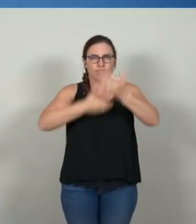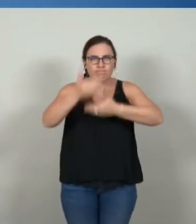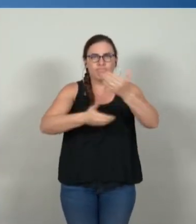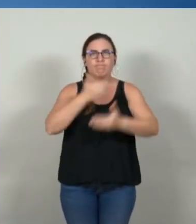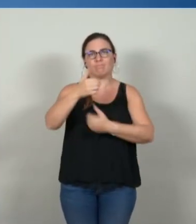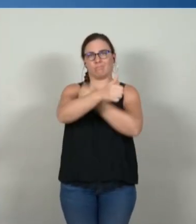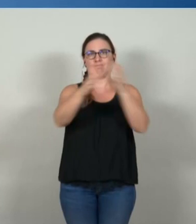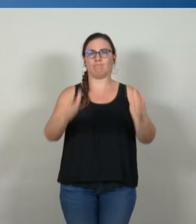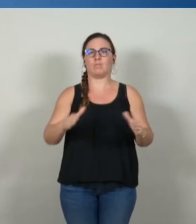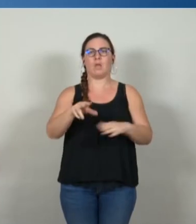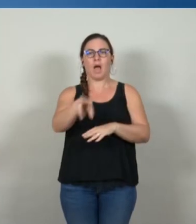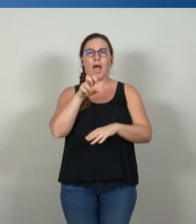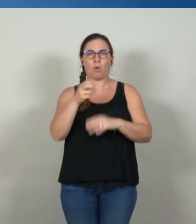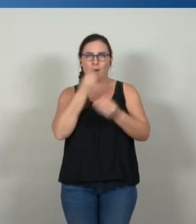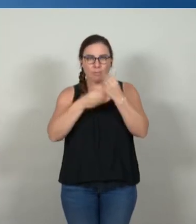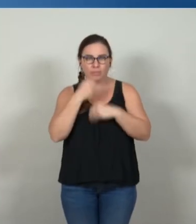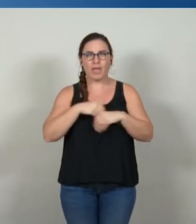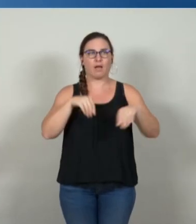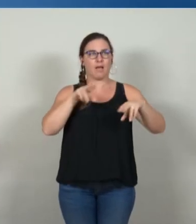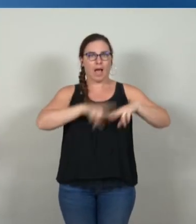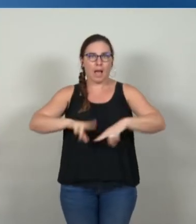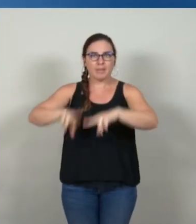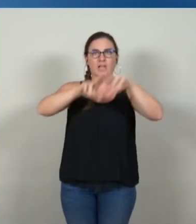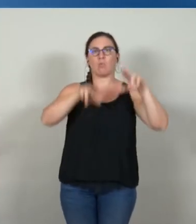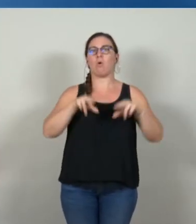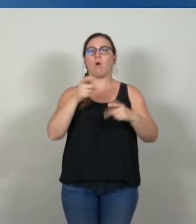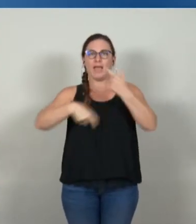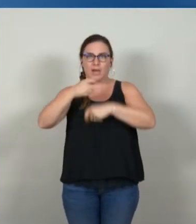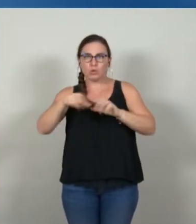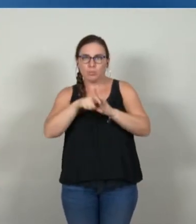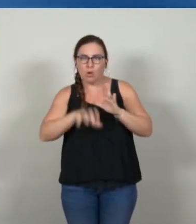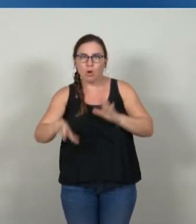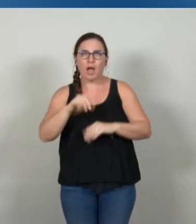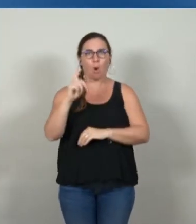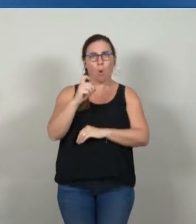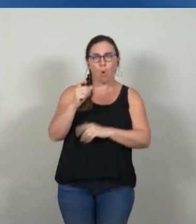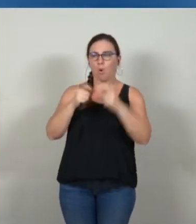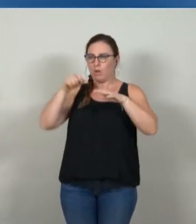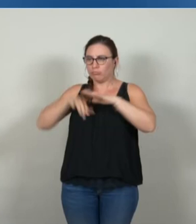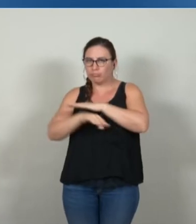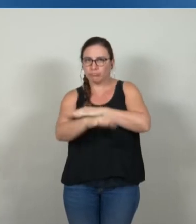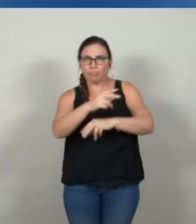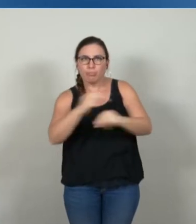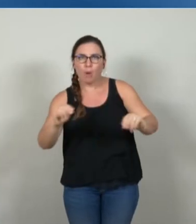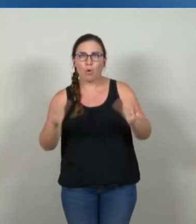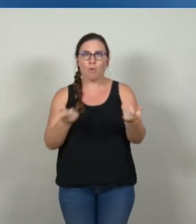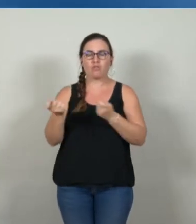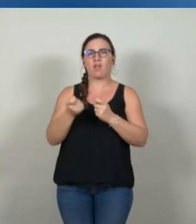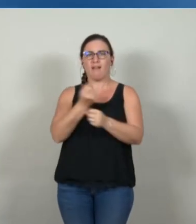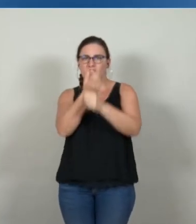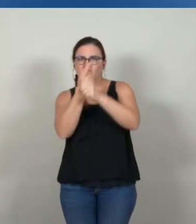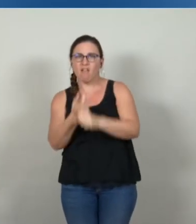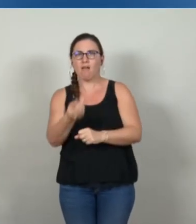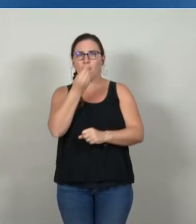agroalimentaire aménagement développement de l'économie locale gestion de l'eau de l'assainissement et des déchets restauration collectives